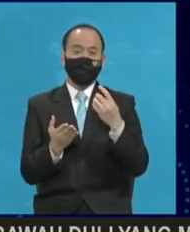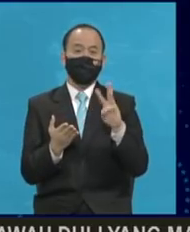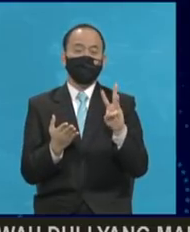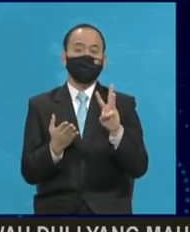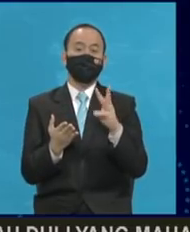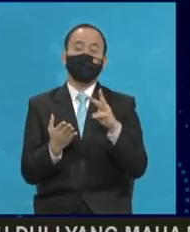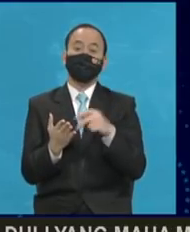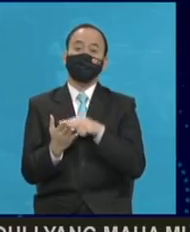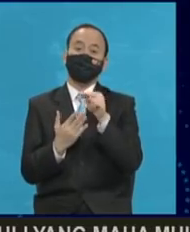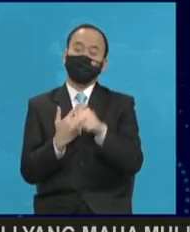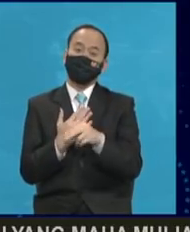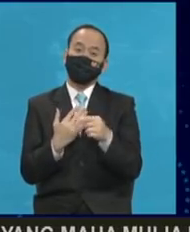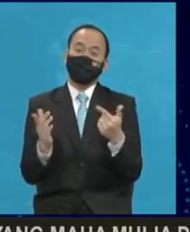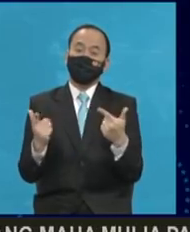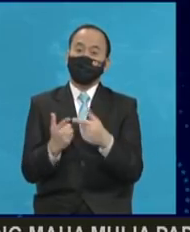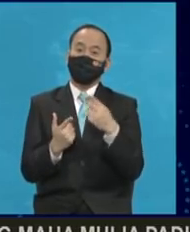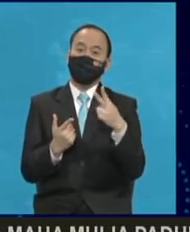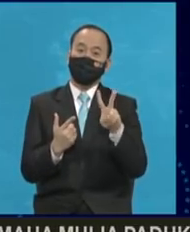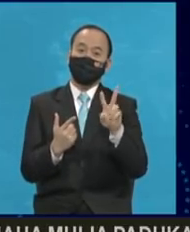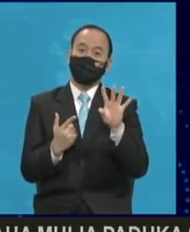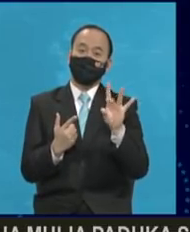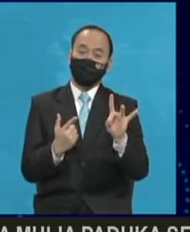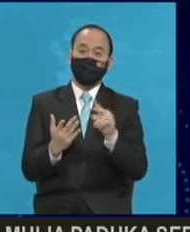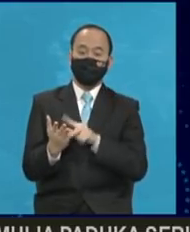sehingga 28 Feb 2012